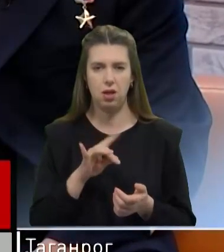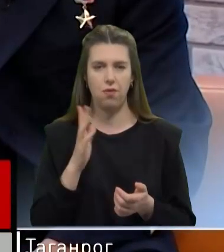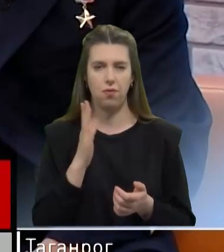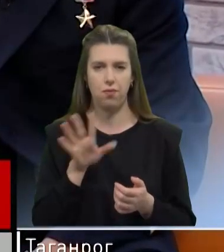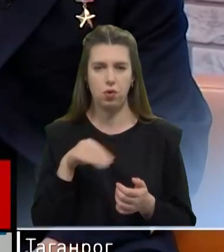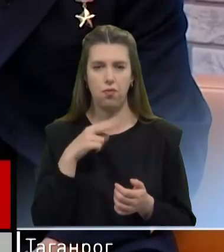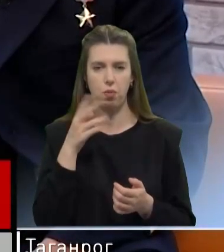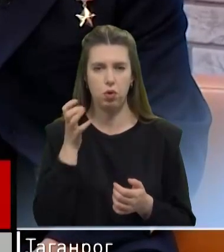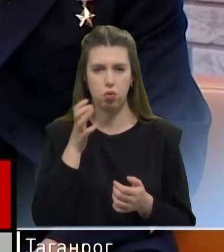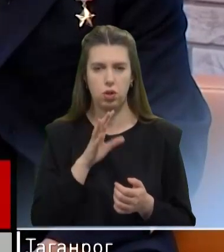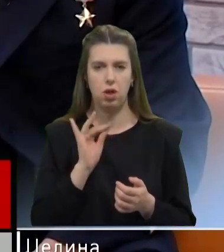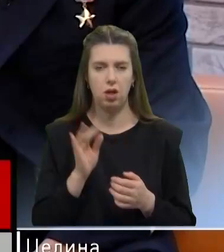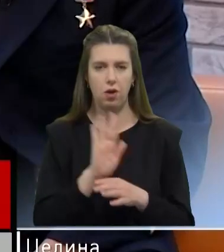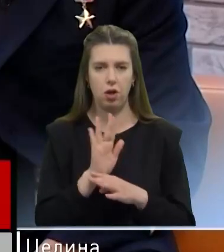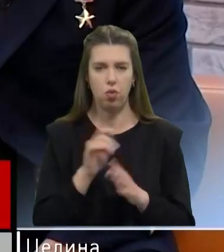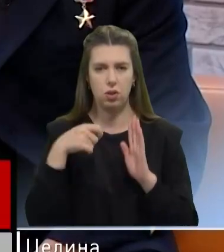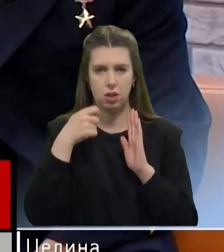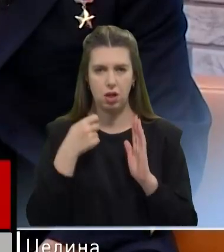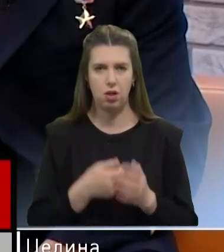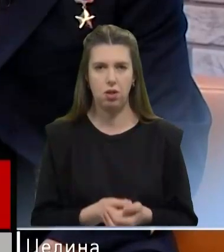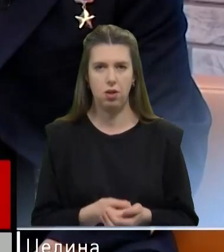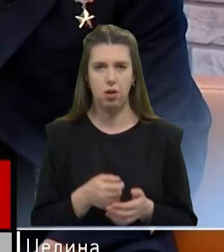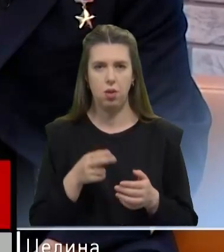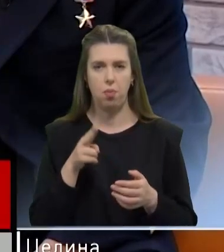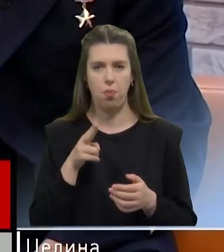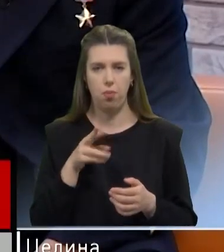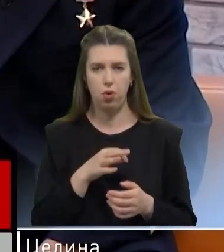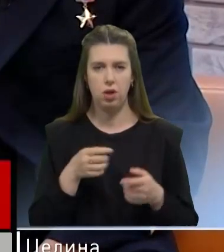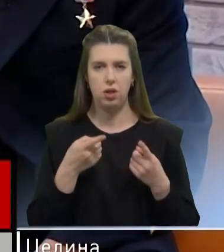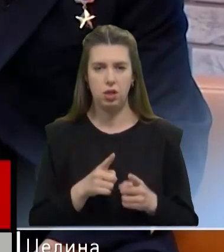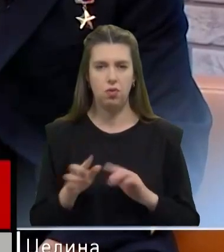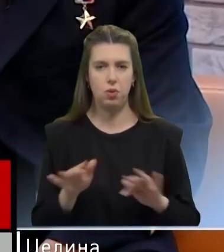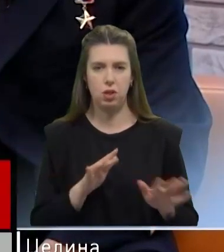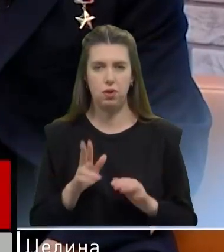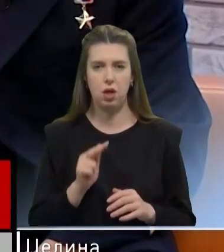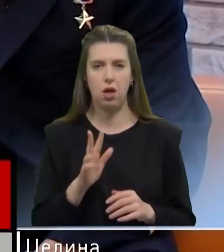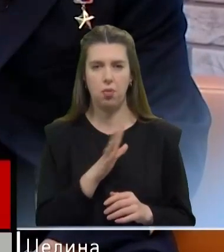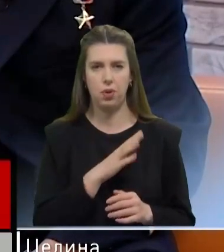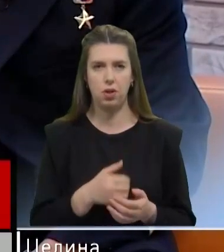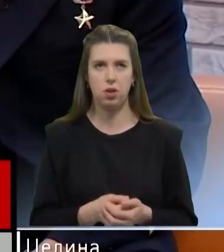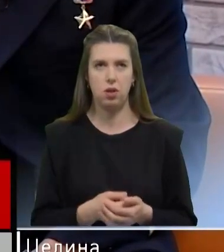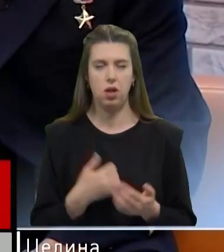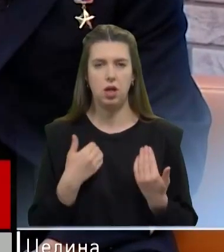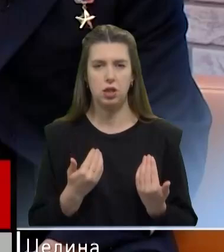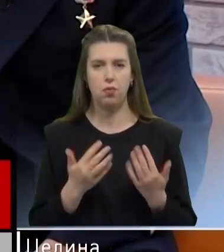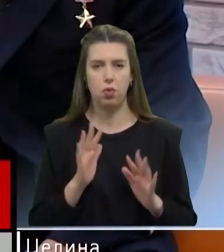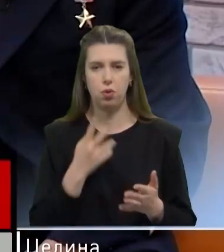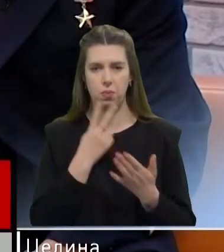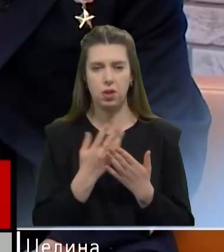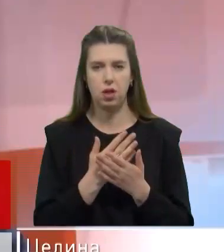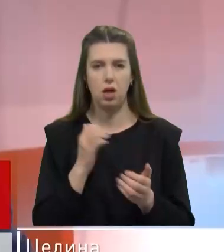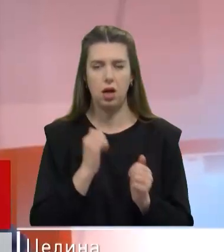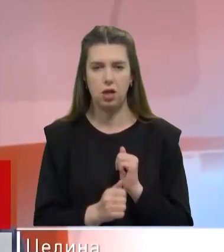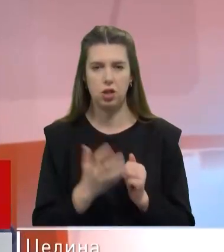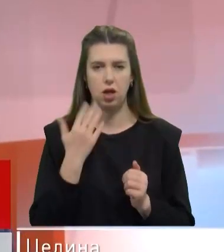И надо сказать, что ну, то, что я видел, я говорю, ты будешь сегодня смотреть фильм? Он говорит, ну, я сегодня уже не буду. Он говорит, ну,